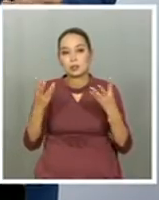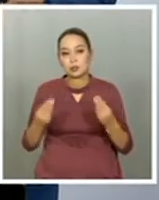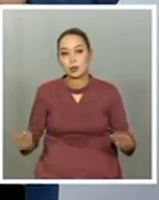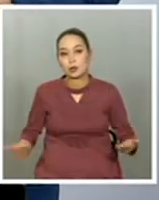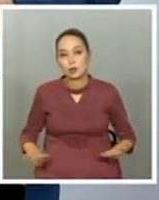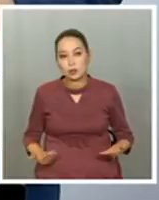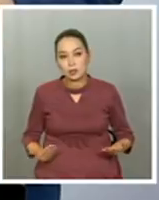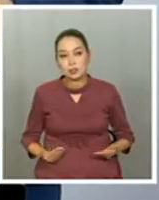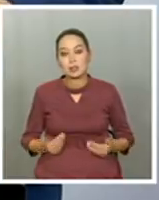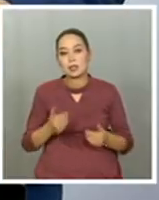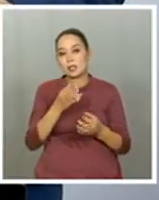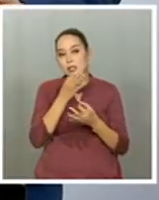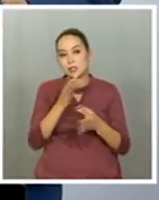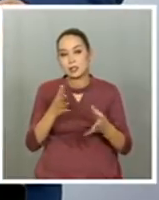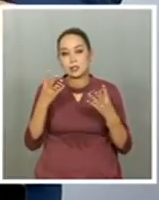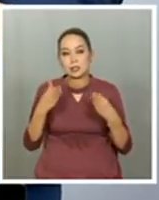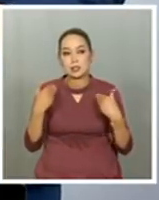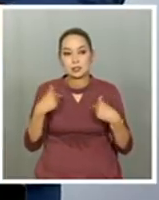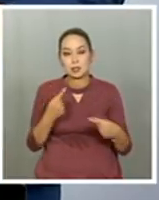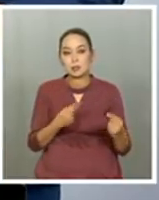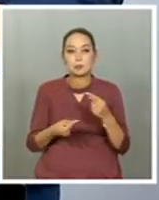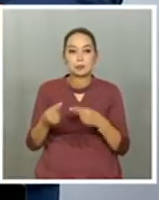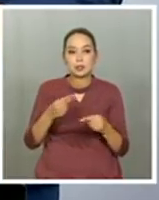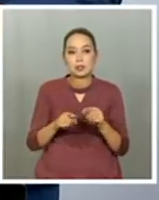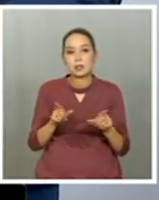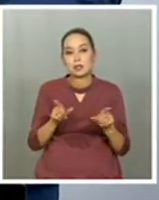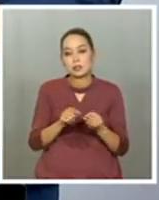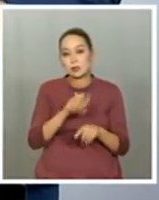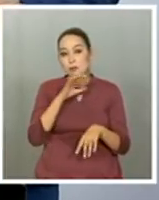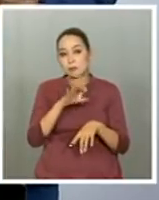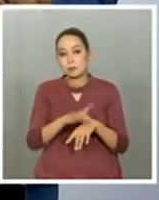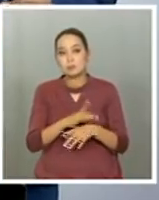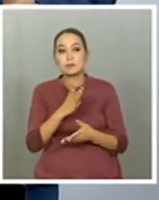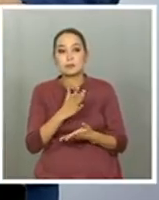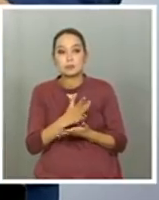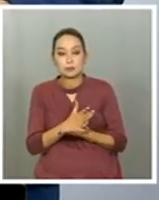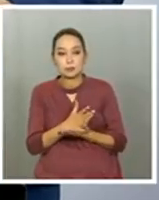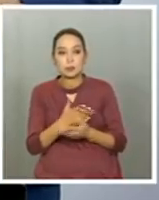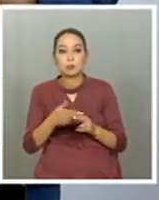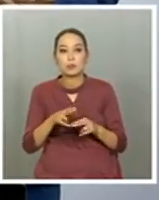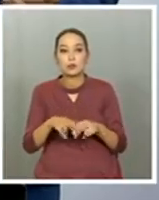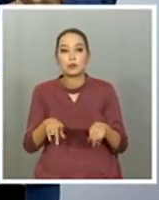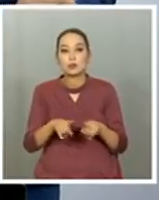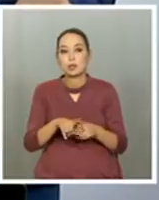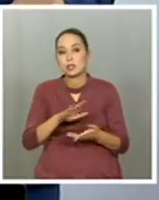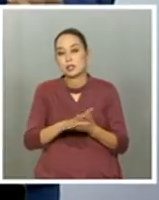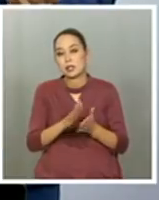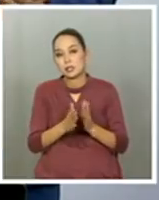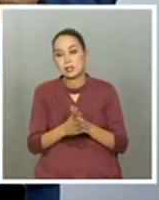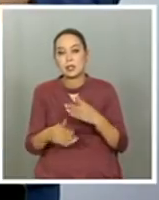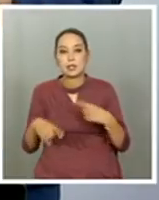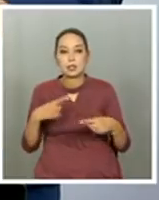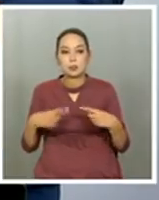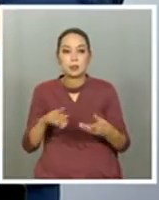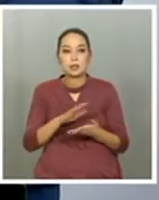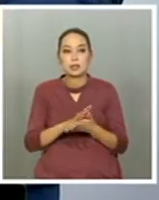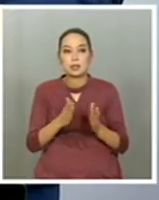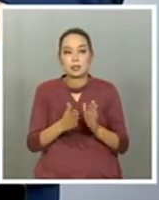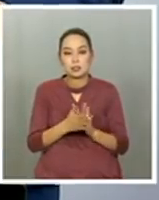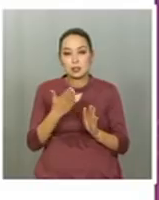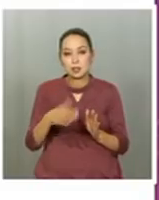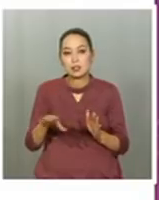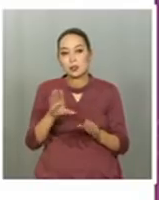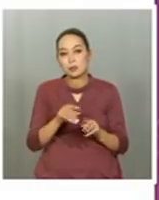кез келген денелердің бір-бірімен әрекеттесетінін байқаймыз. Бұл жағдайда кейбір жағдайларда денелер әрекеттесу